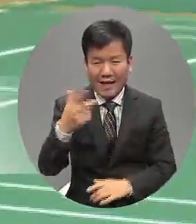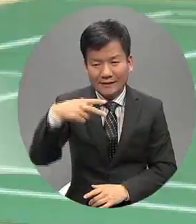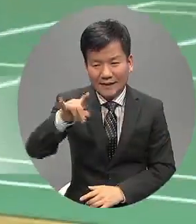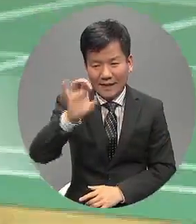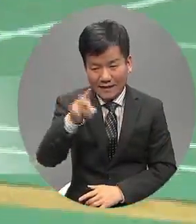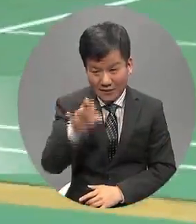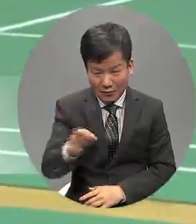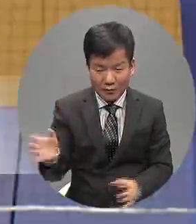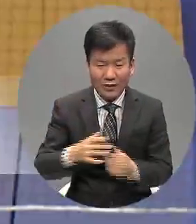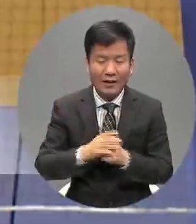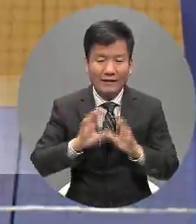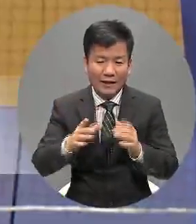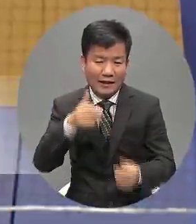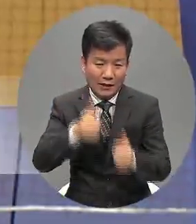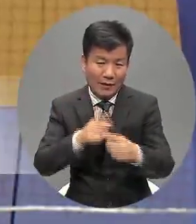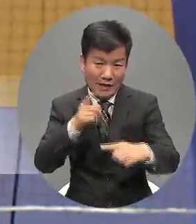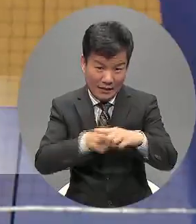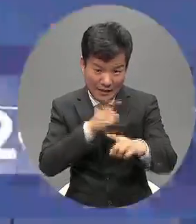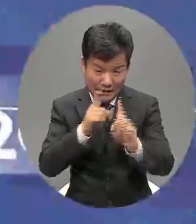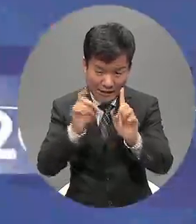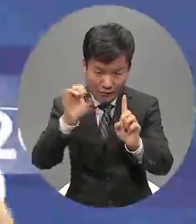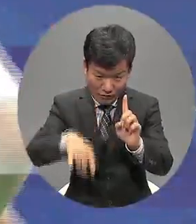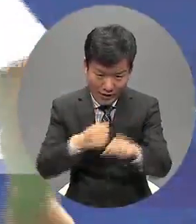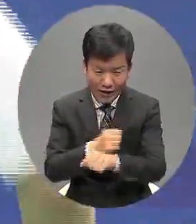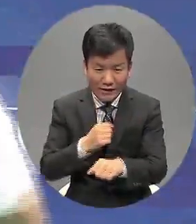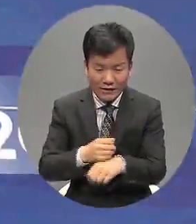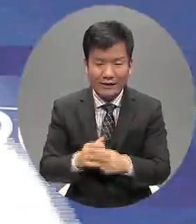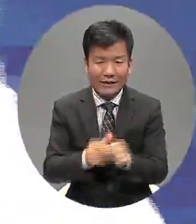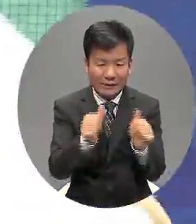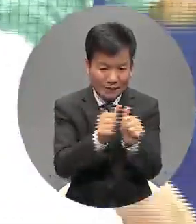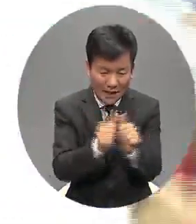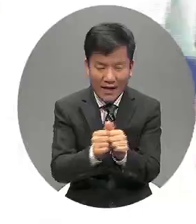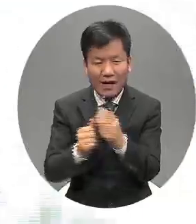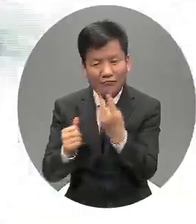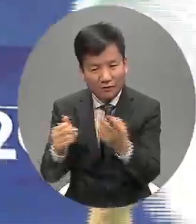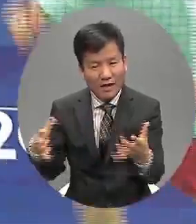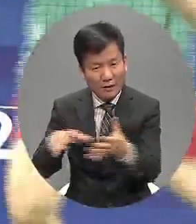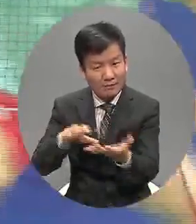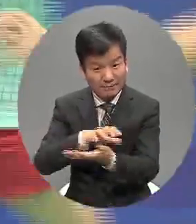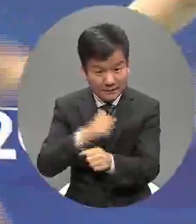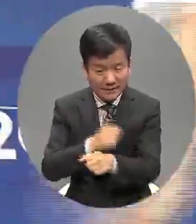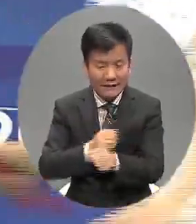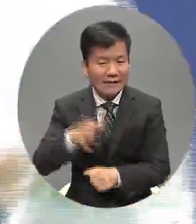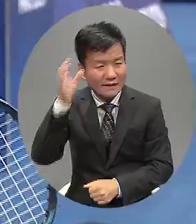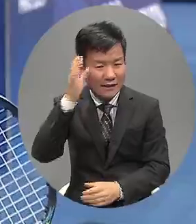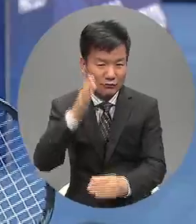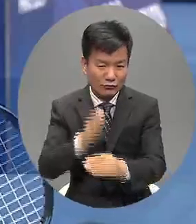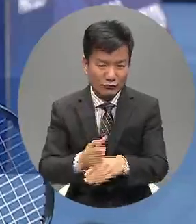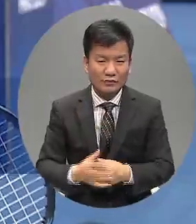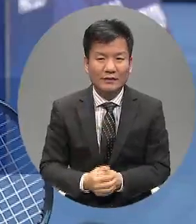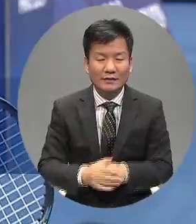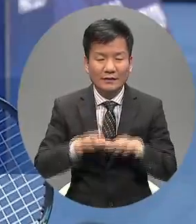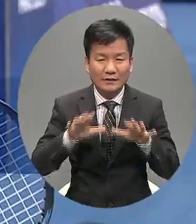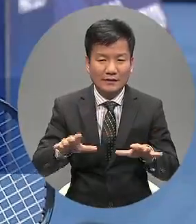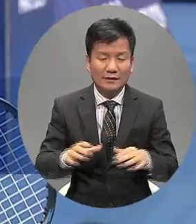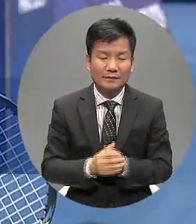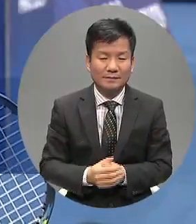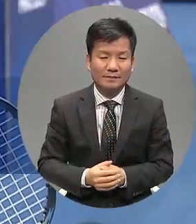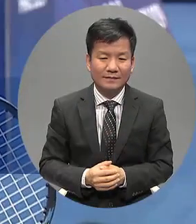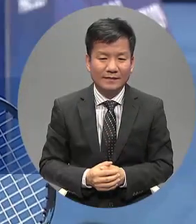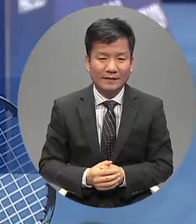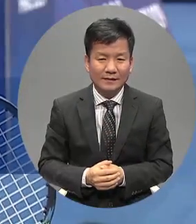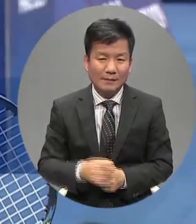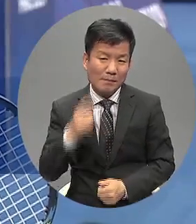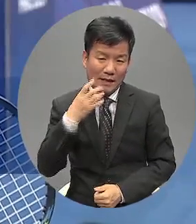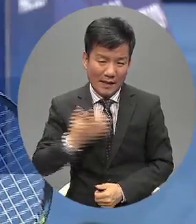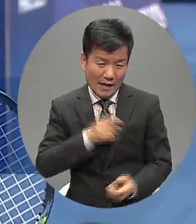지난해 세계 선수권에서 우승했던 남자 복식과 혼합 복식도 기대하고 있습니다. 모든 파트가 지금 메달에 다 가까이